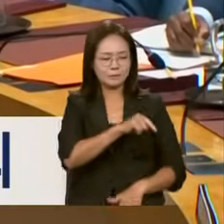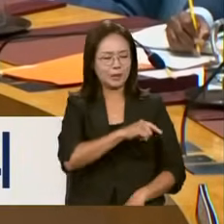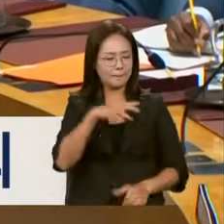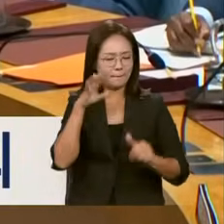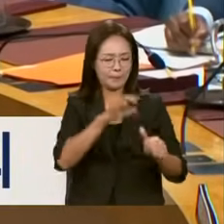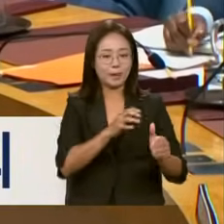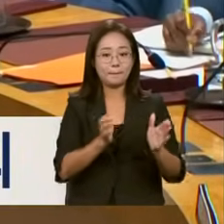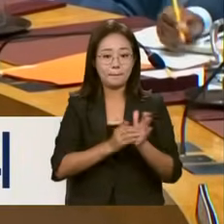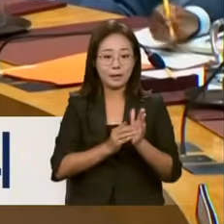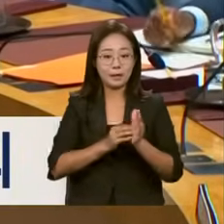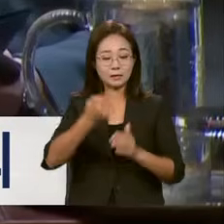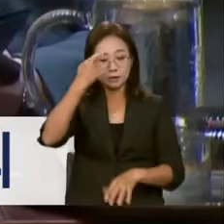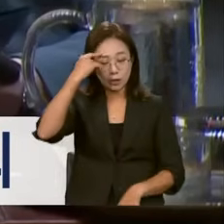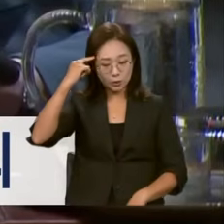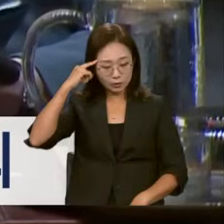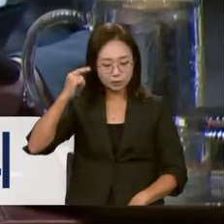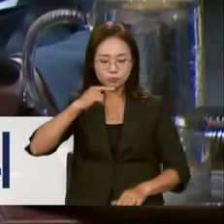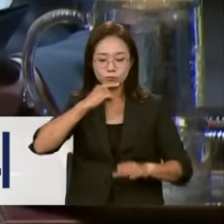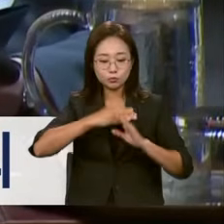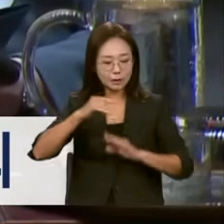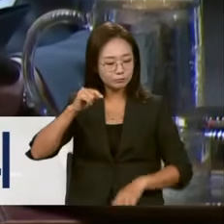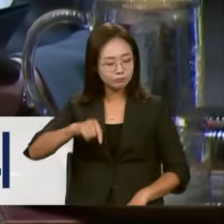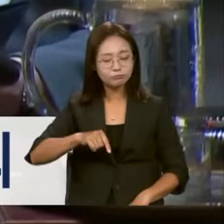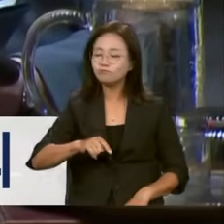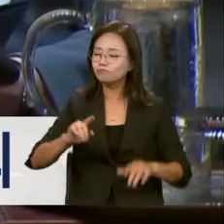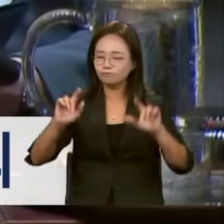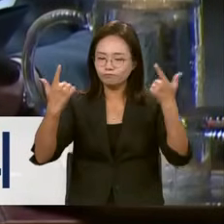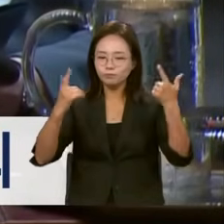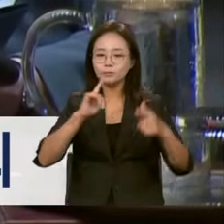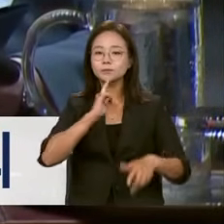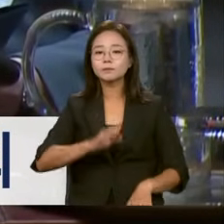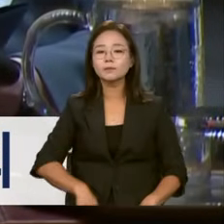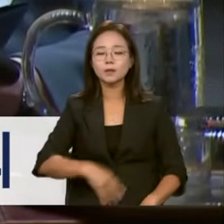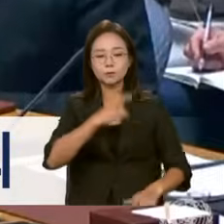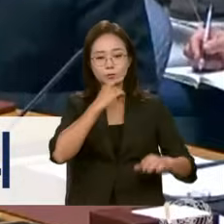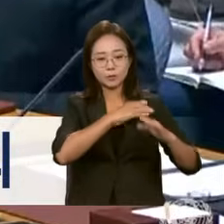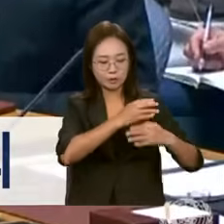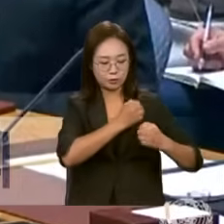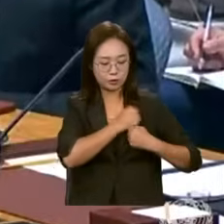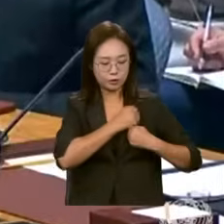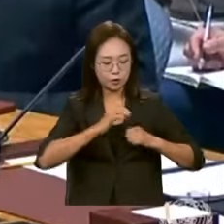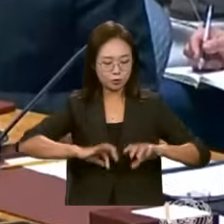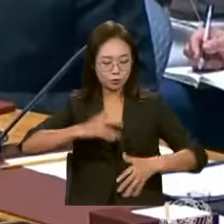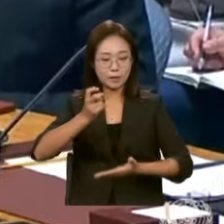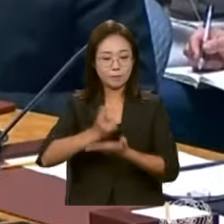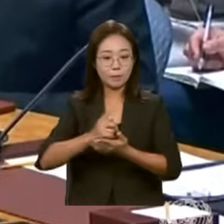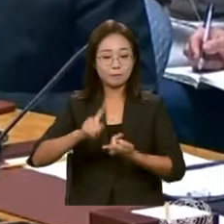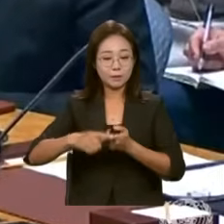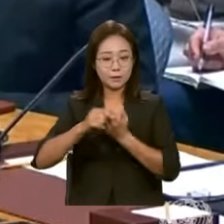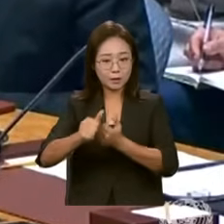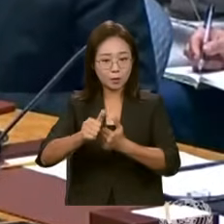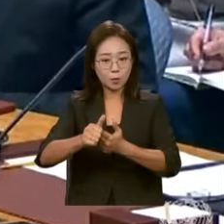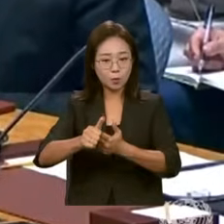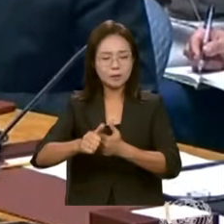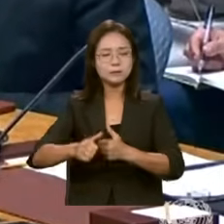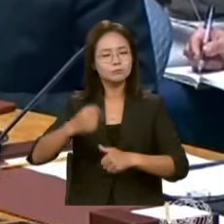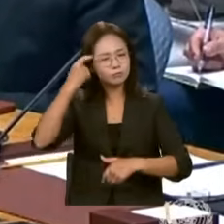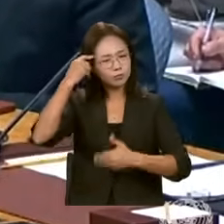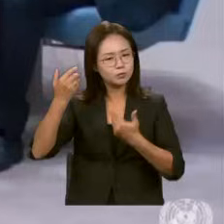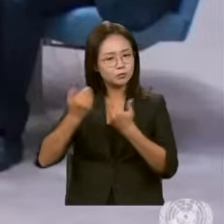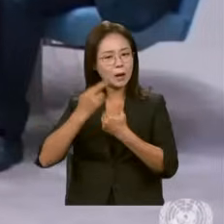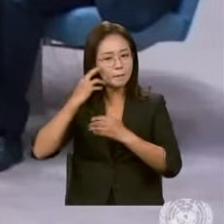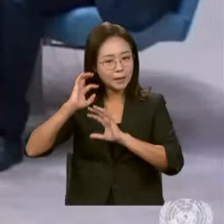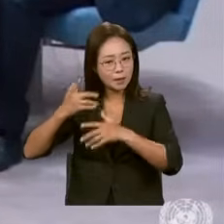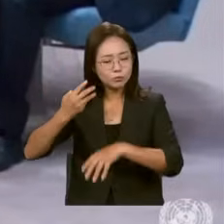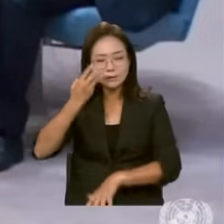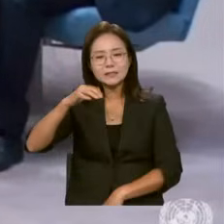규탄했지만 당사국 러시아와 북한은 예외였습니다 특히 북한은 파병이 국제법을 준수한다 왜 반적인 행위를 하고 있는